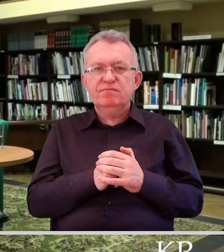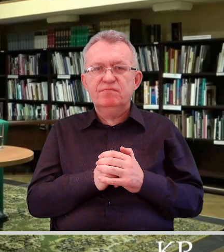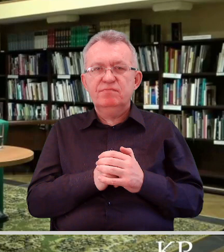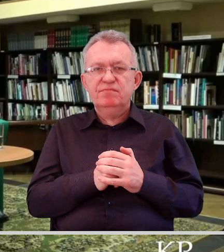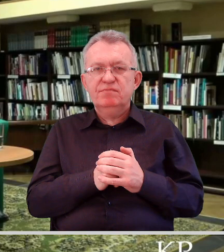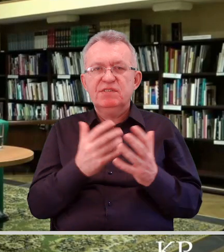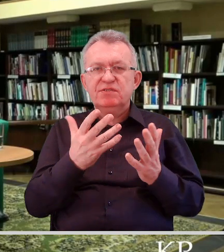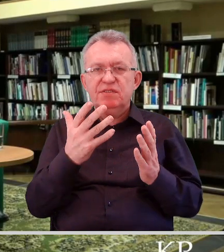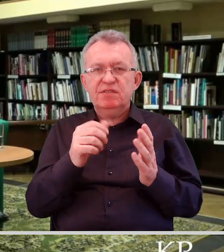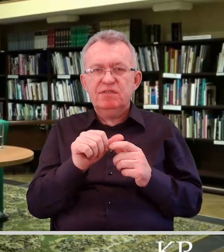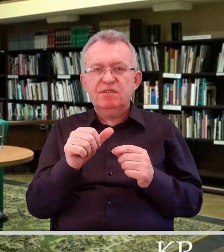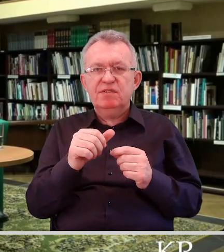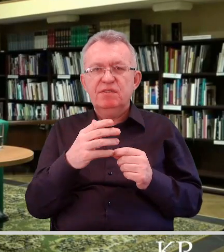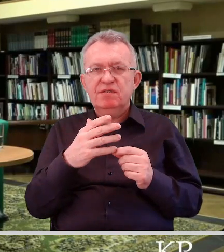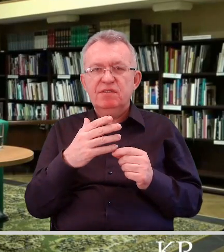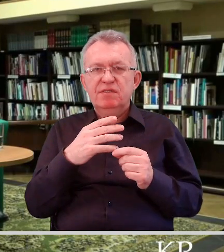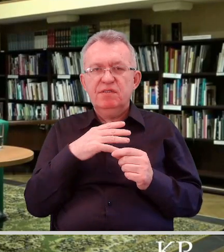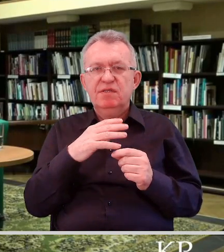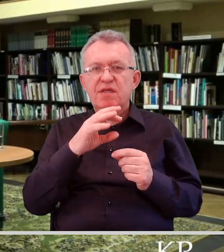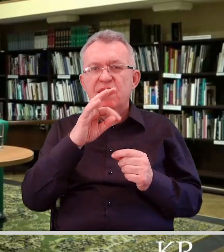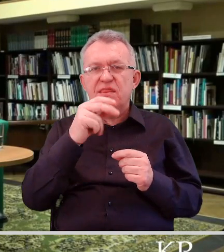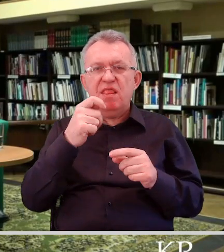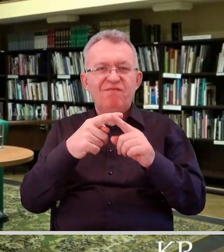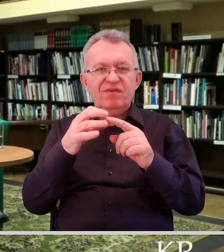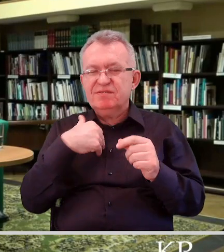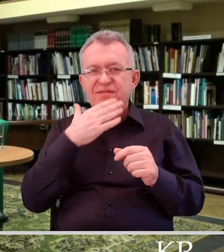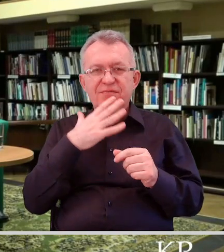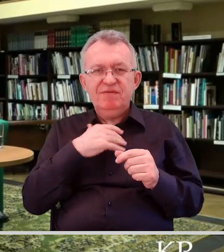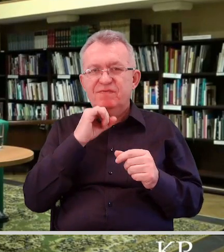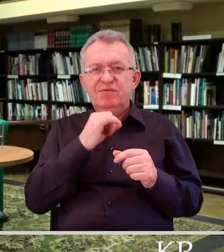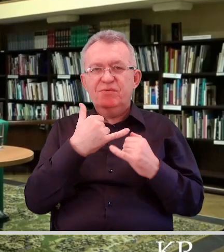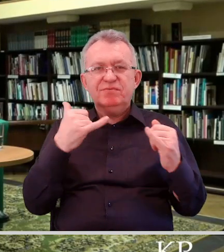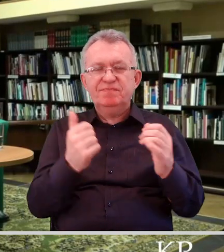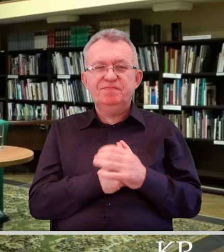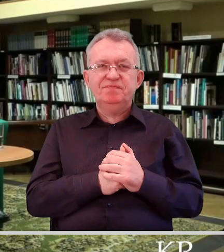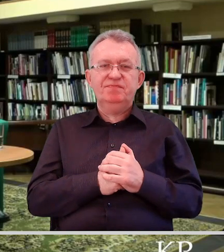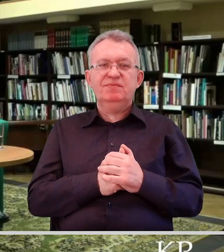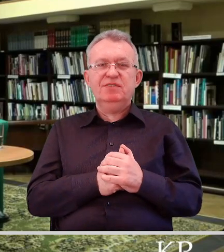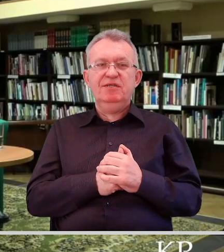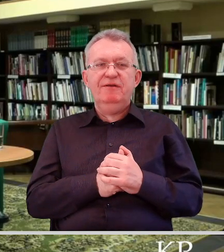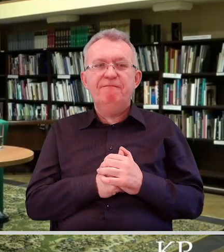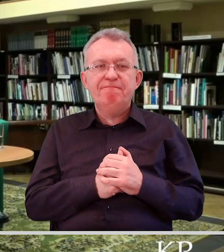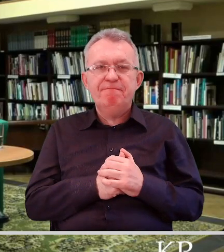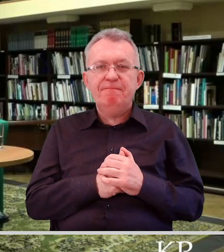Tylko zależy gdzie. Ja na przykład mam średnio z Netflixem, także też i z różnymi rzeczami.